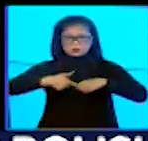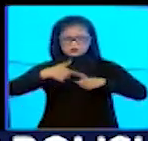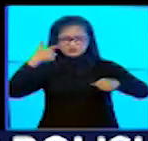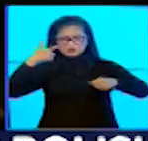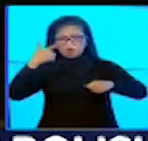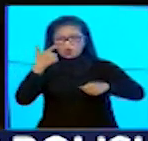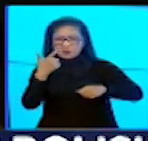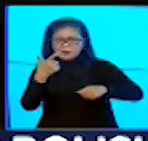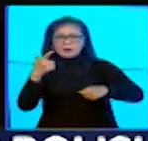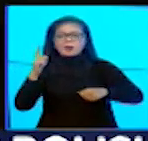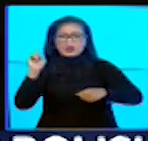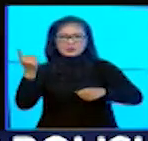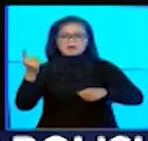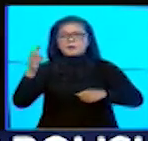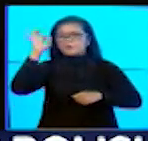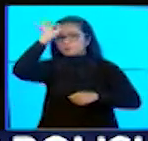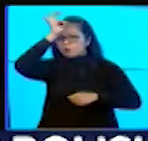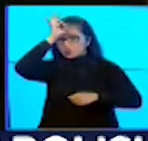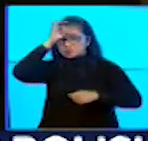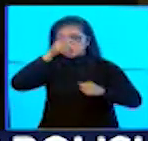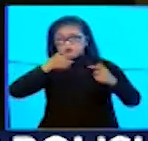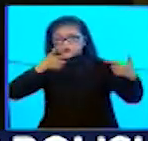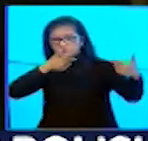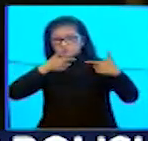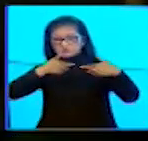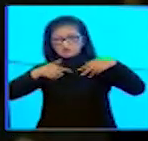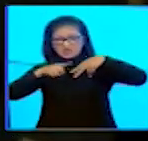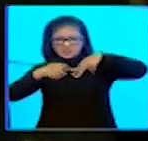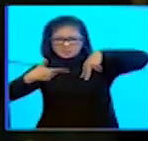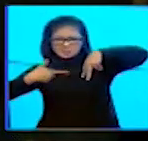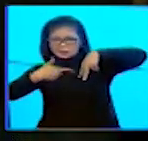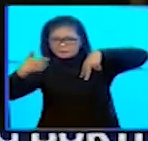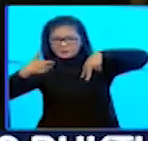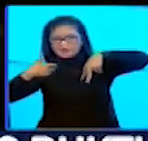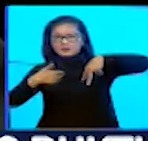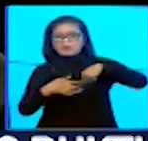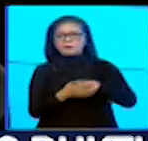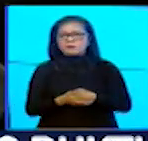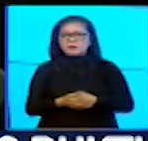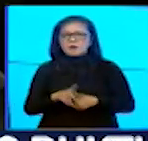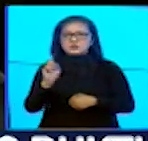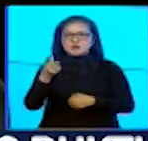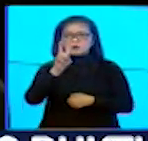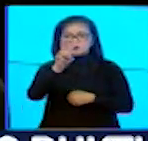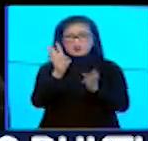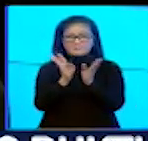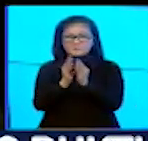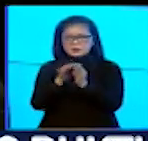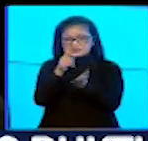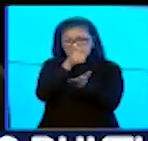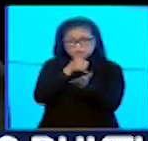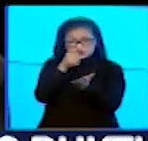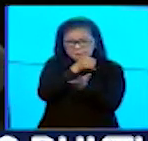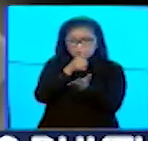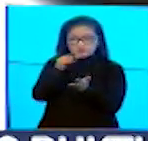dihadiahi polisi dengan timah panas. Senjata tajam, 2 gram paket sabu, serta mobil dikendarai pelaku disita sebagai barang